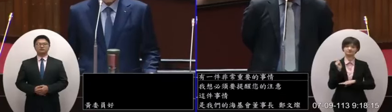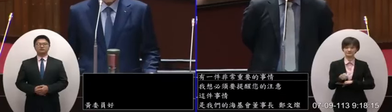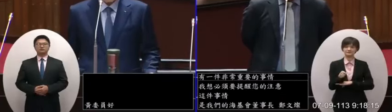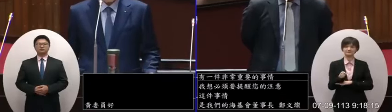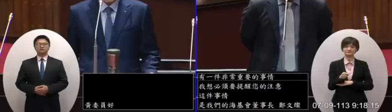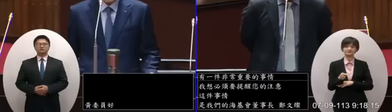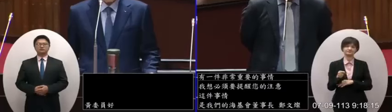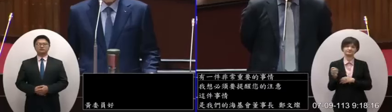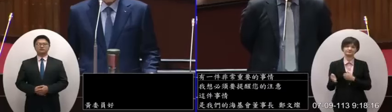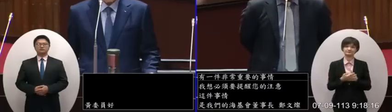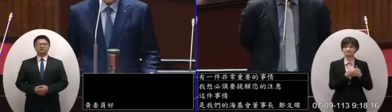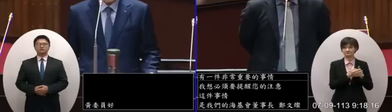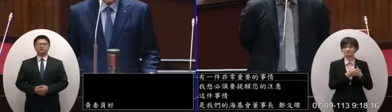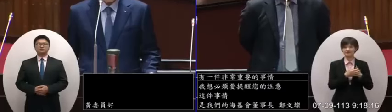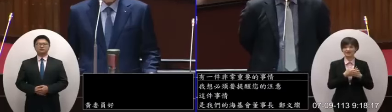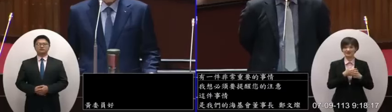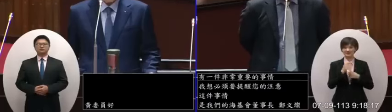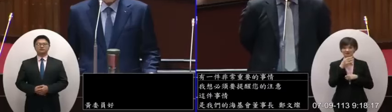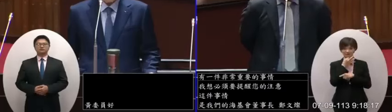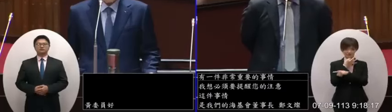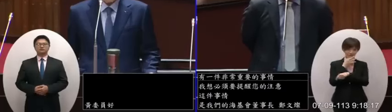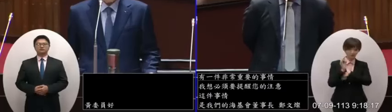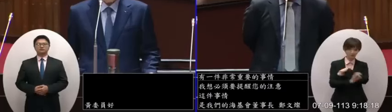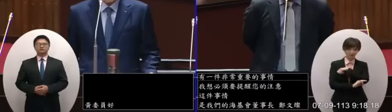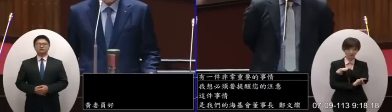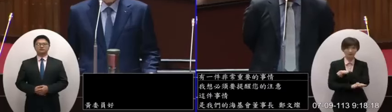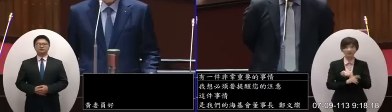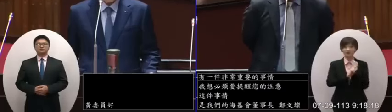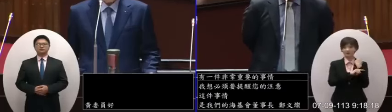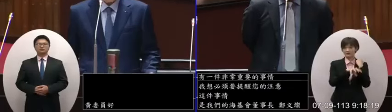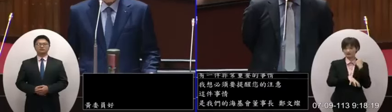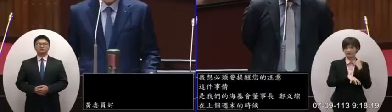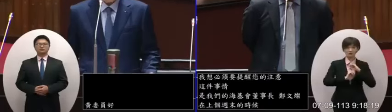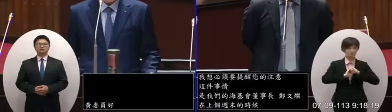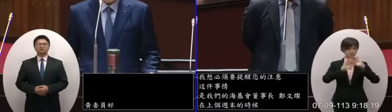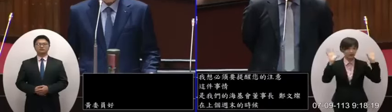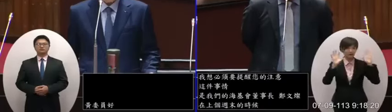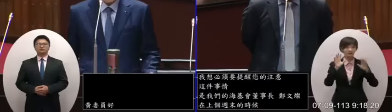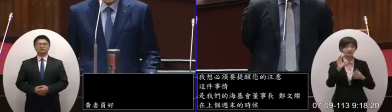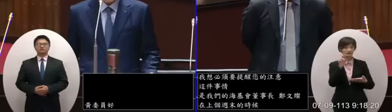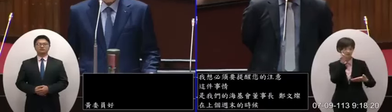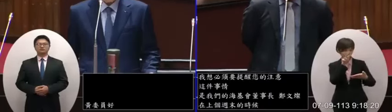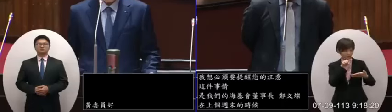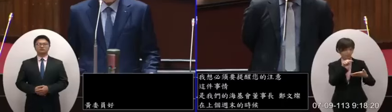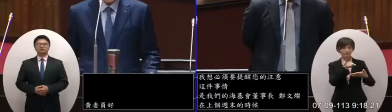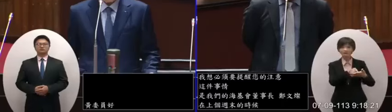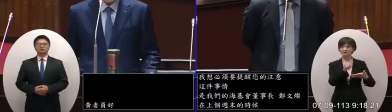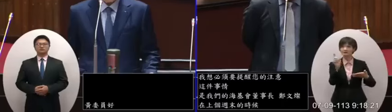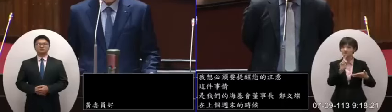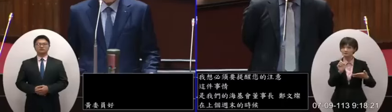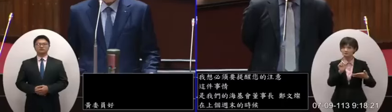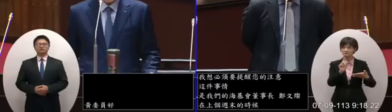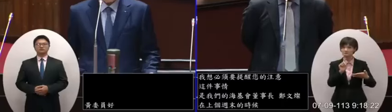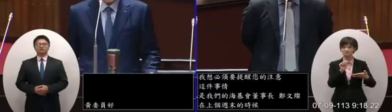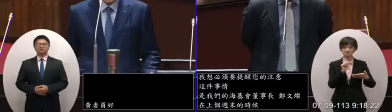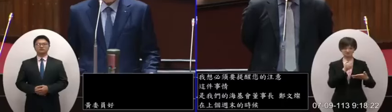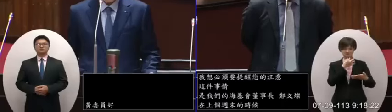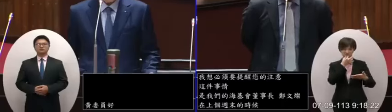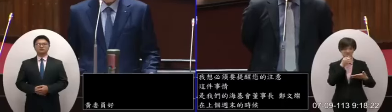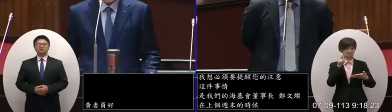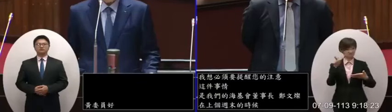涉贪，从法院所发布的新闻稿非常清楚的呈现了他的